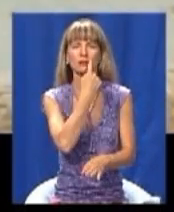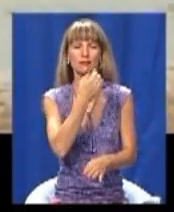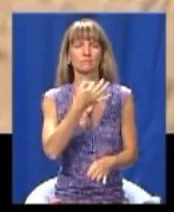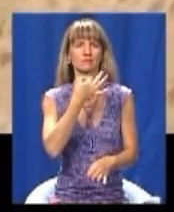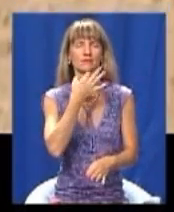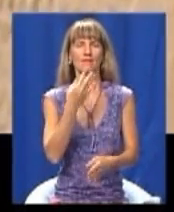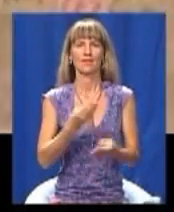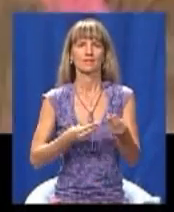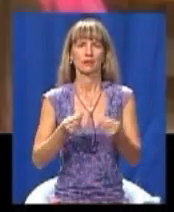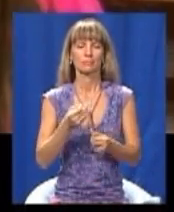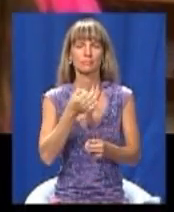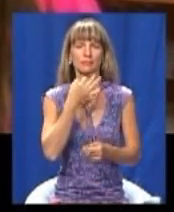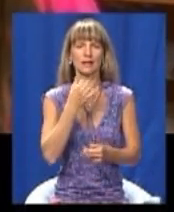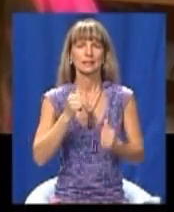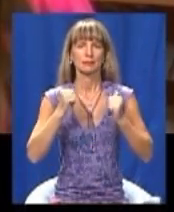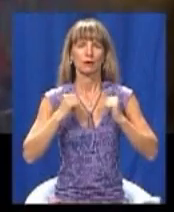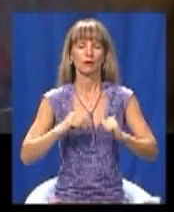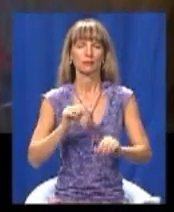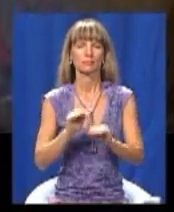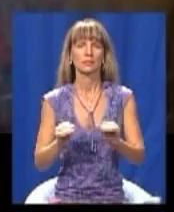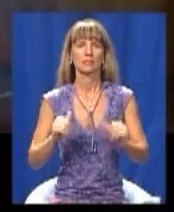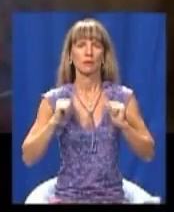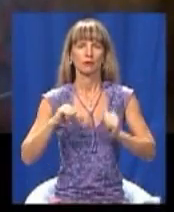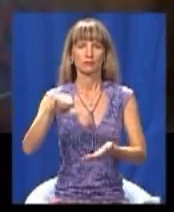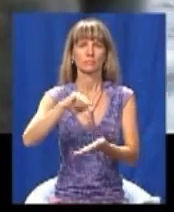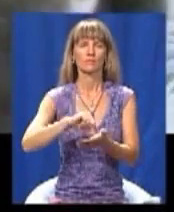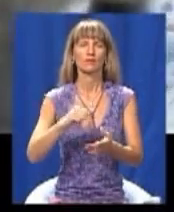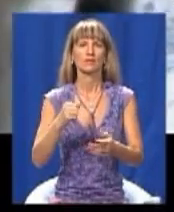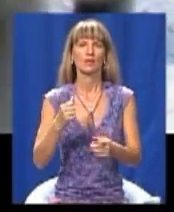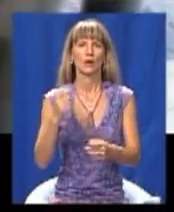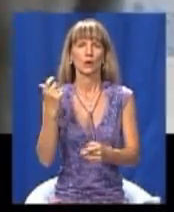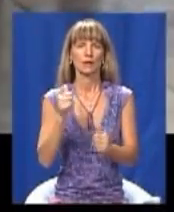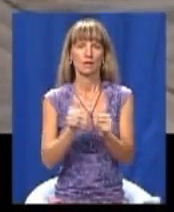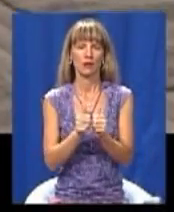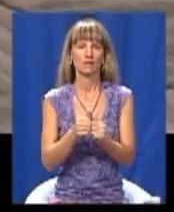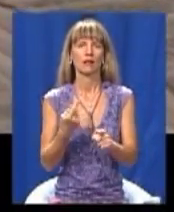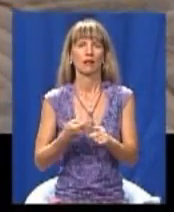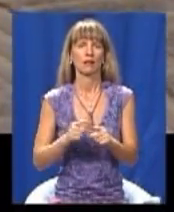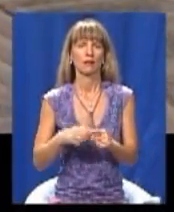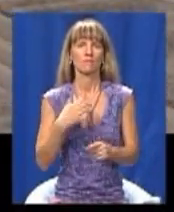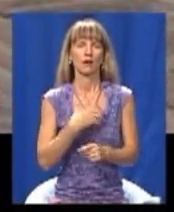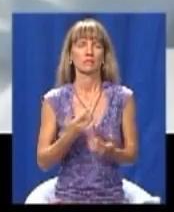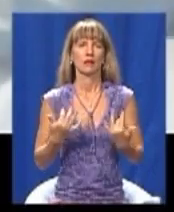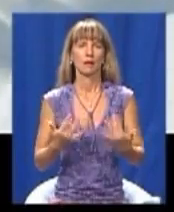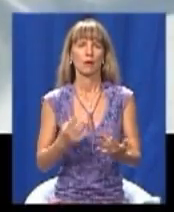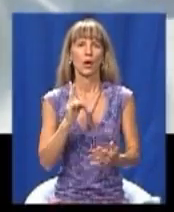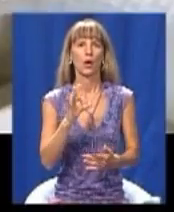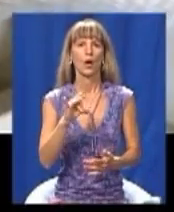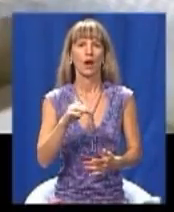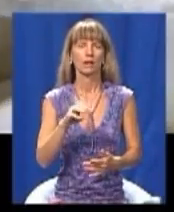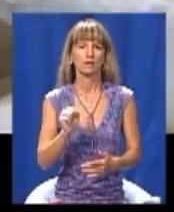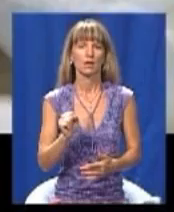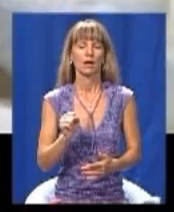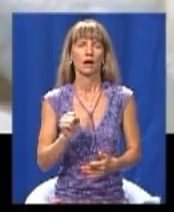захоплює, чарує. Спокійний побут та постійна присутність лагідного господаря поряд – ось основні вимоги кората.